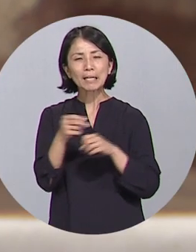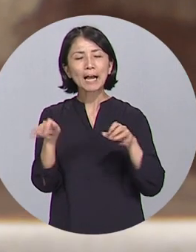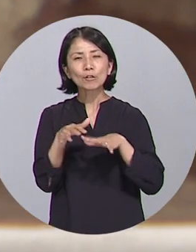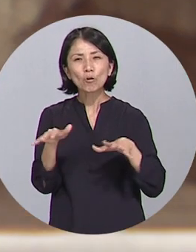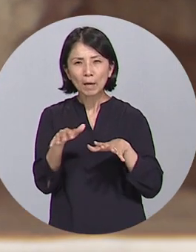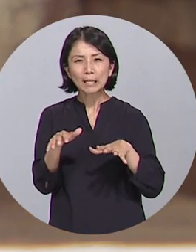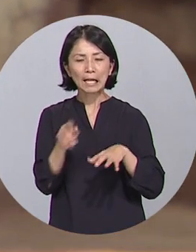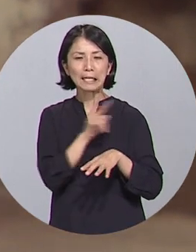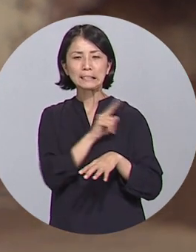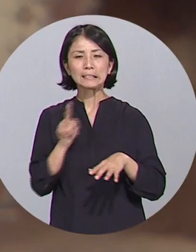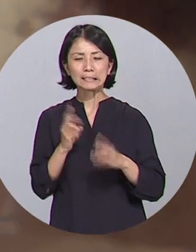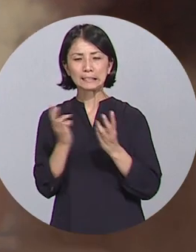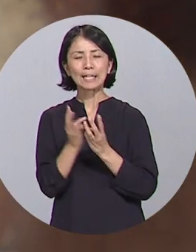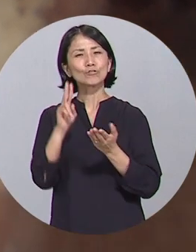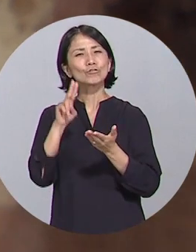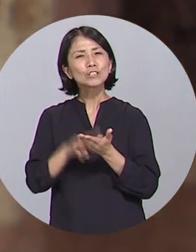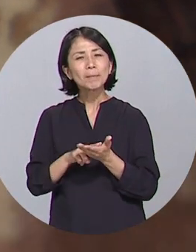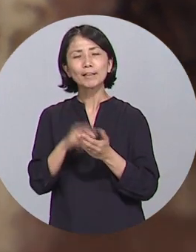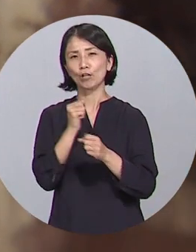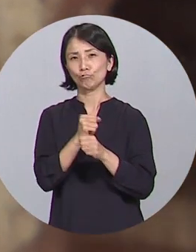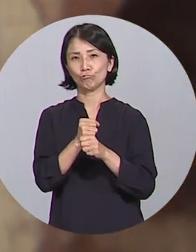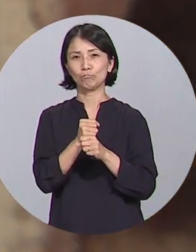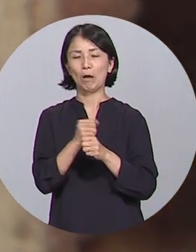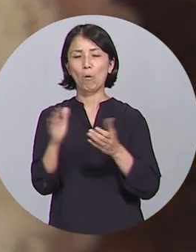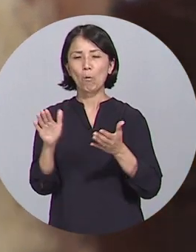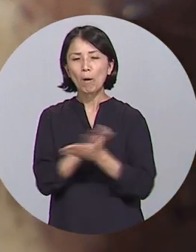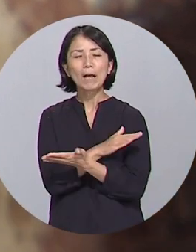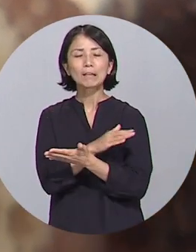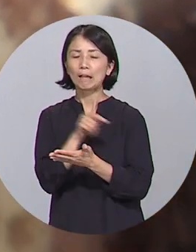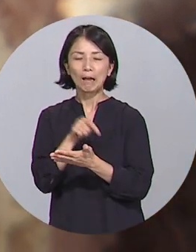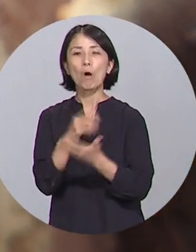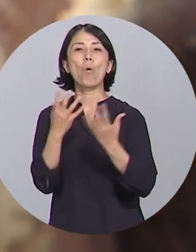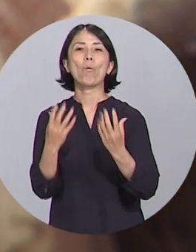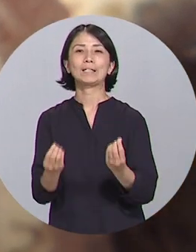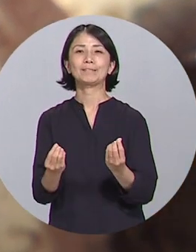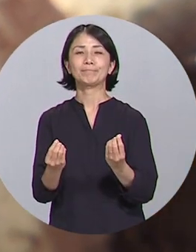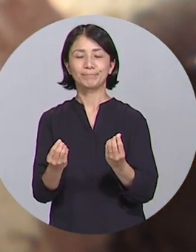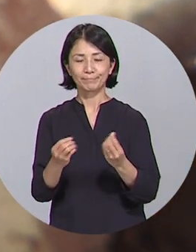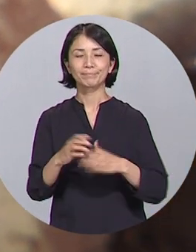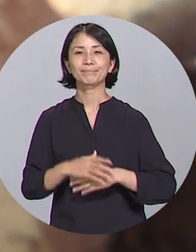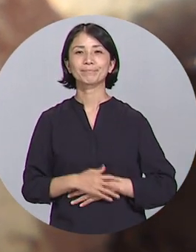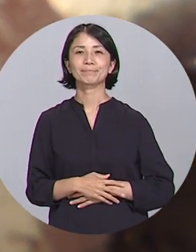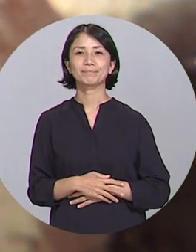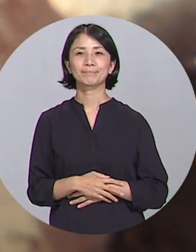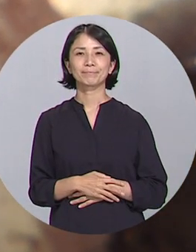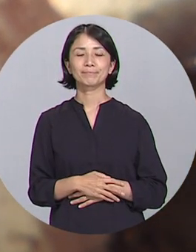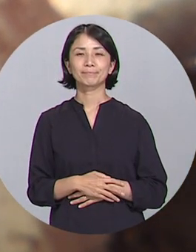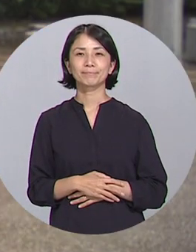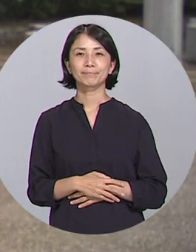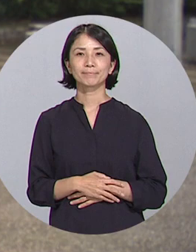1日数量限定、売り切れ次第販売終了となります。